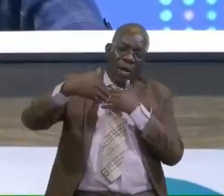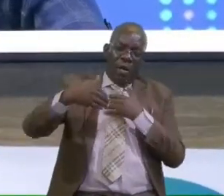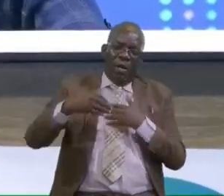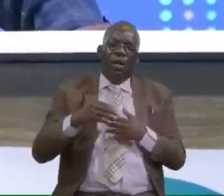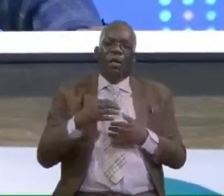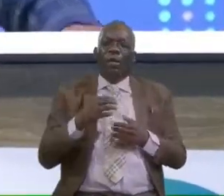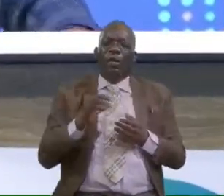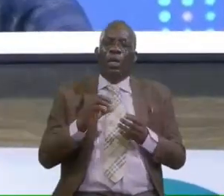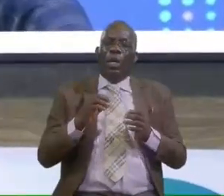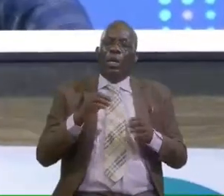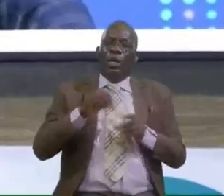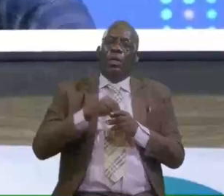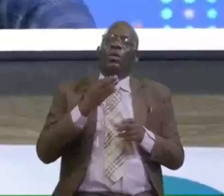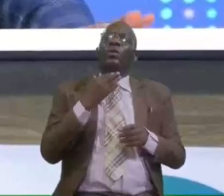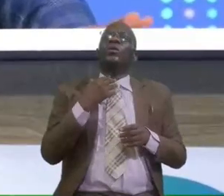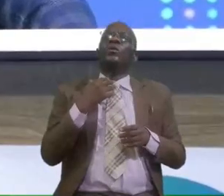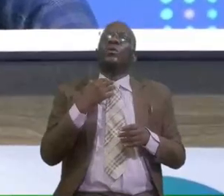hernie,